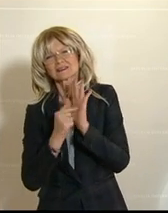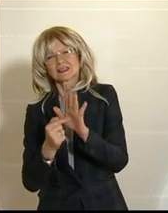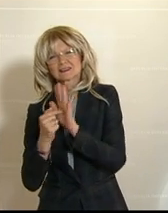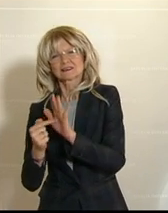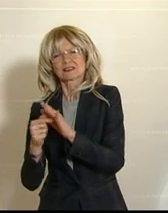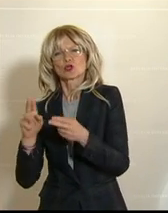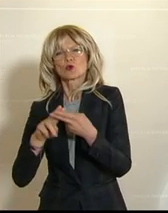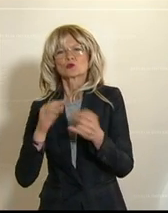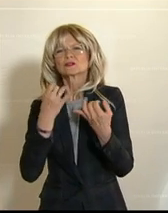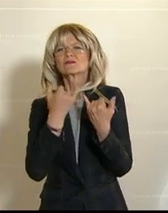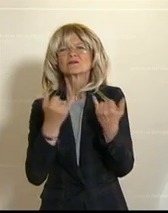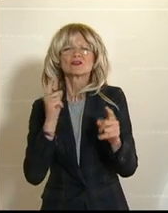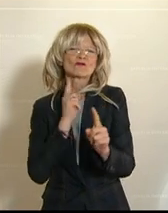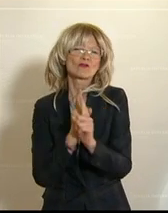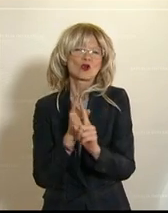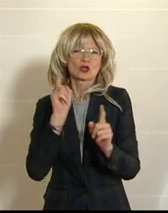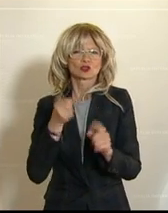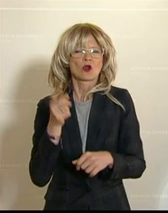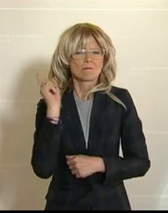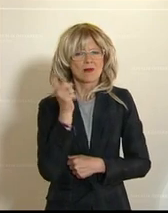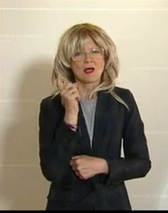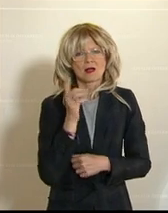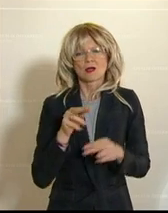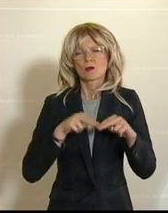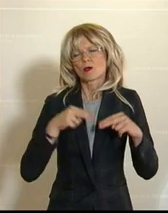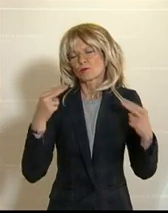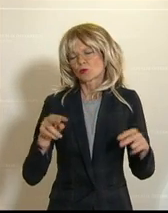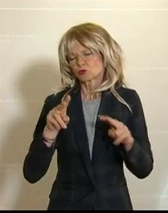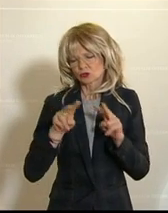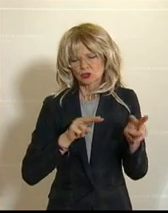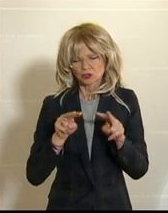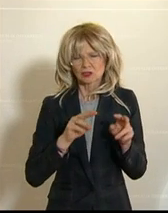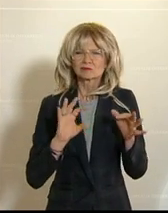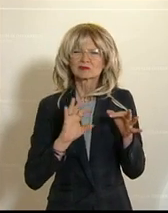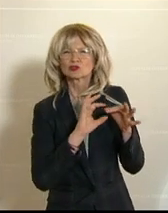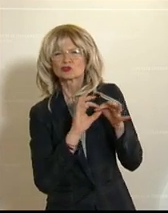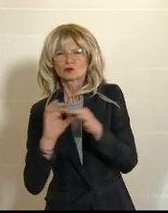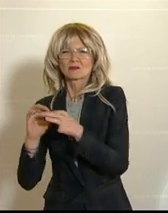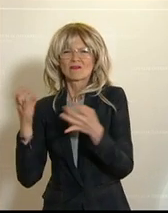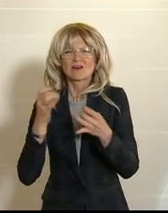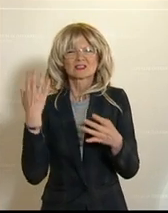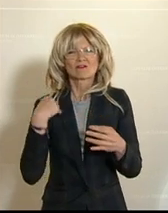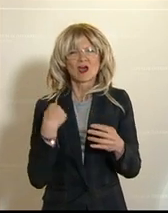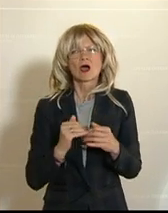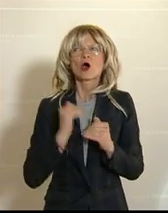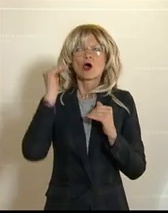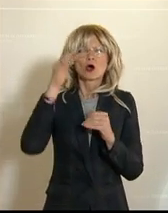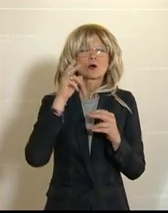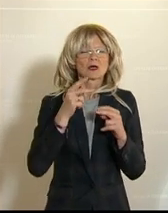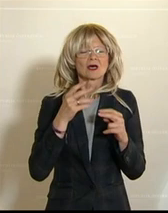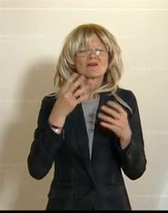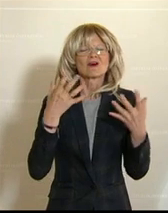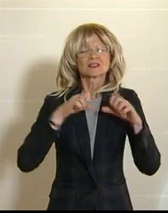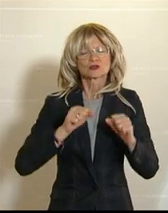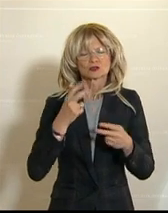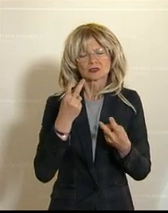Einhaltung einzumahnen. Die Bundesregierung wird ersucht, hinsichtlich der durch den VGFH beanstandenden degressiven Staffelung für